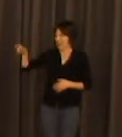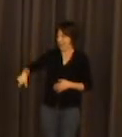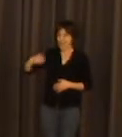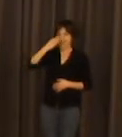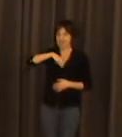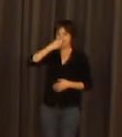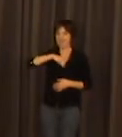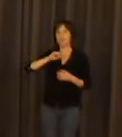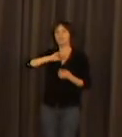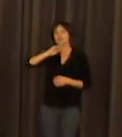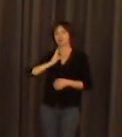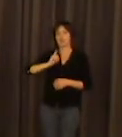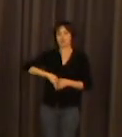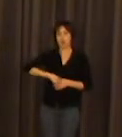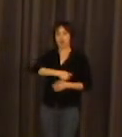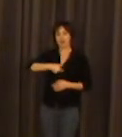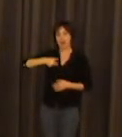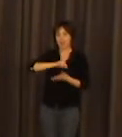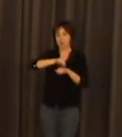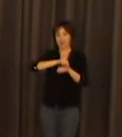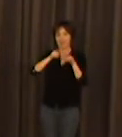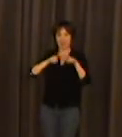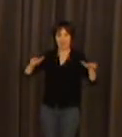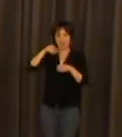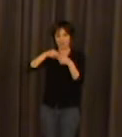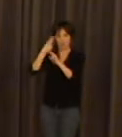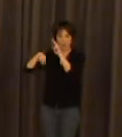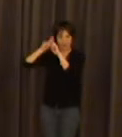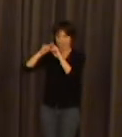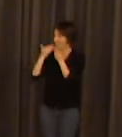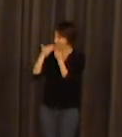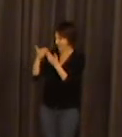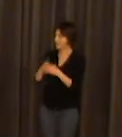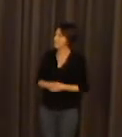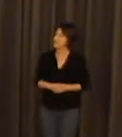de Política Lingüística de la Generalitat de Catalunya. Gràcies, Marta.